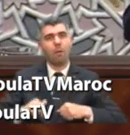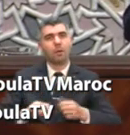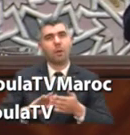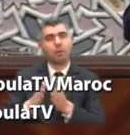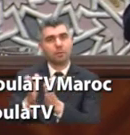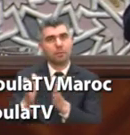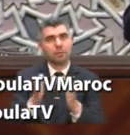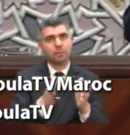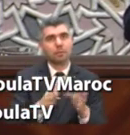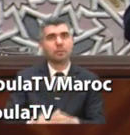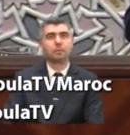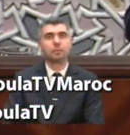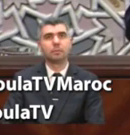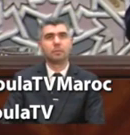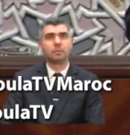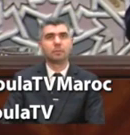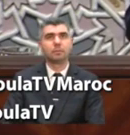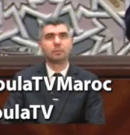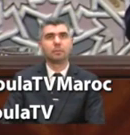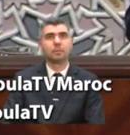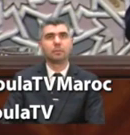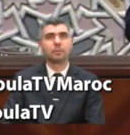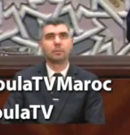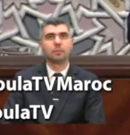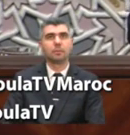حسن مساهمتكم. شنو؟